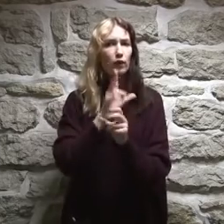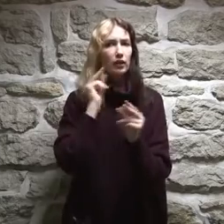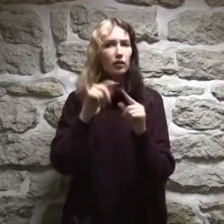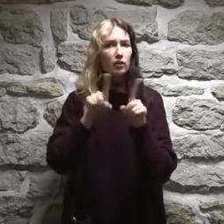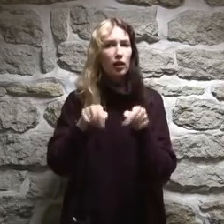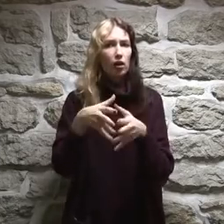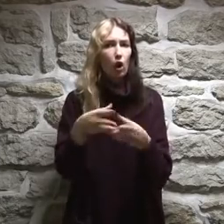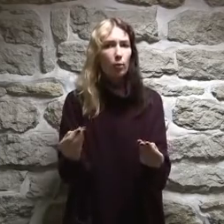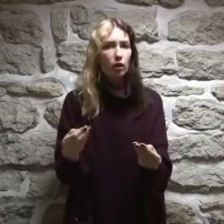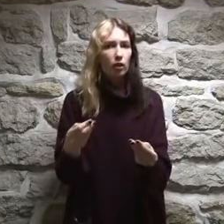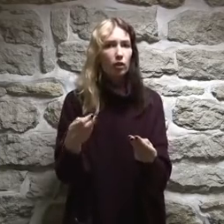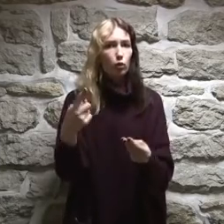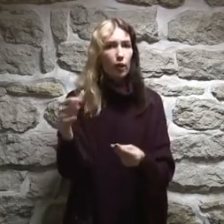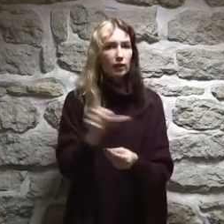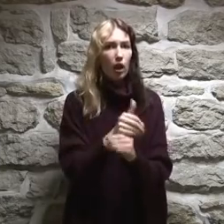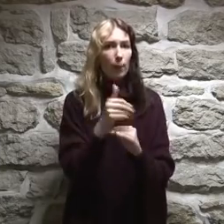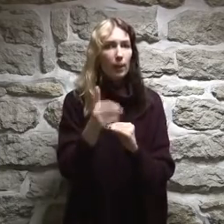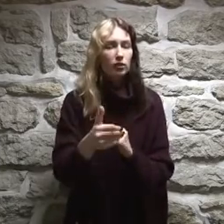nädal, kuu?